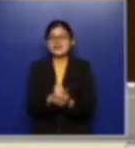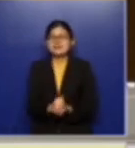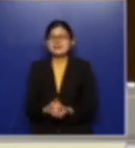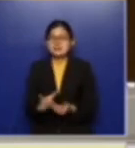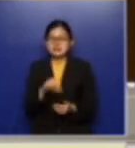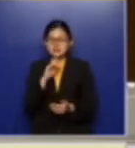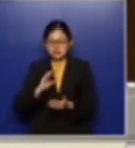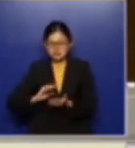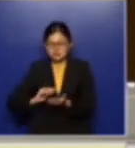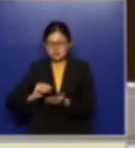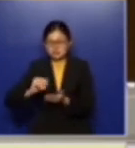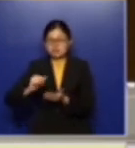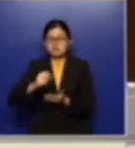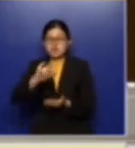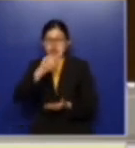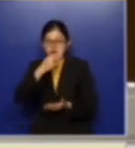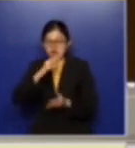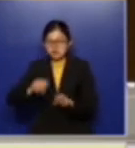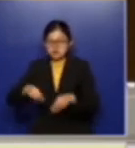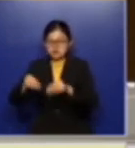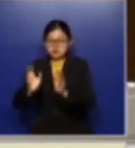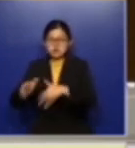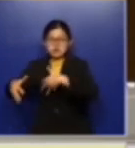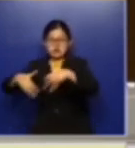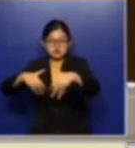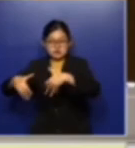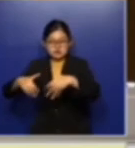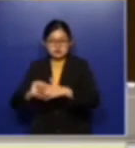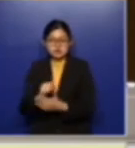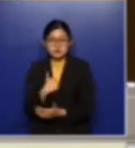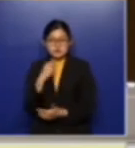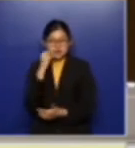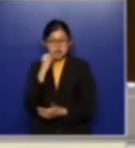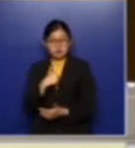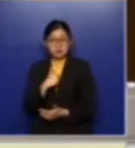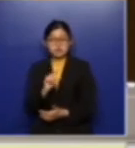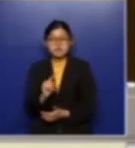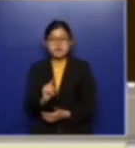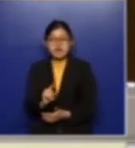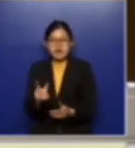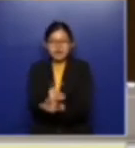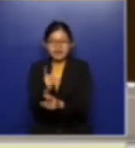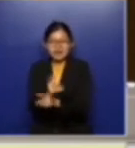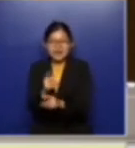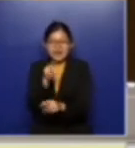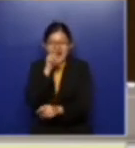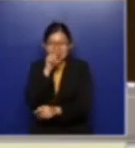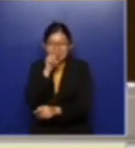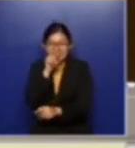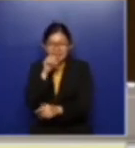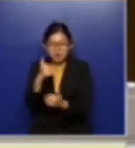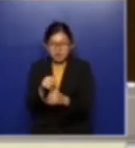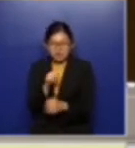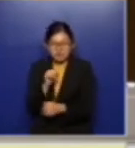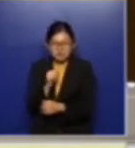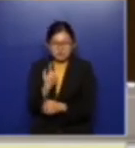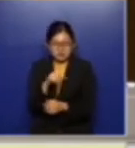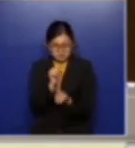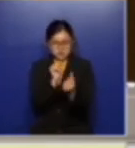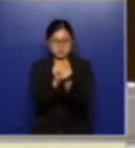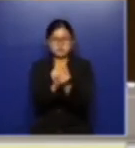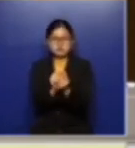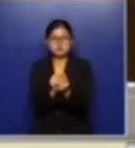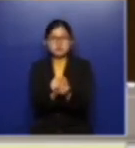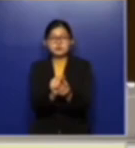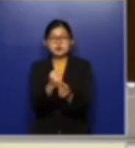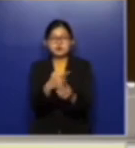ฟื้นฟูอาชีพให้กับพี่น้องประชาชนอย่างบ้านผมทำอะไรผมเลี้ยงไก่ครับวันนี้เดินไปที่ธกส.เลยขอกู้เงิน